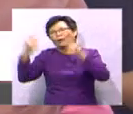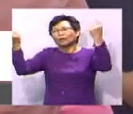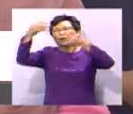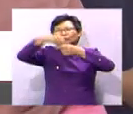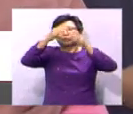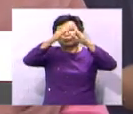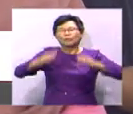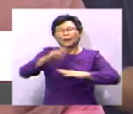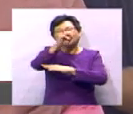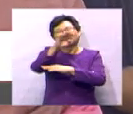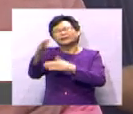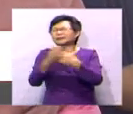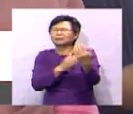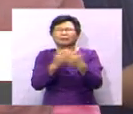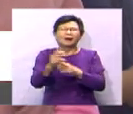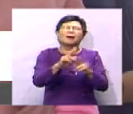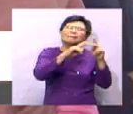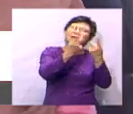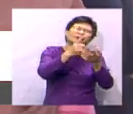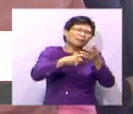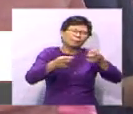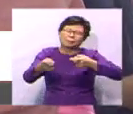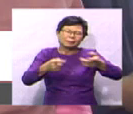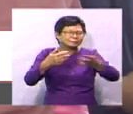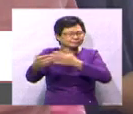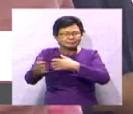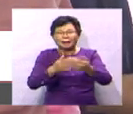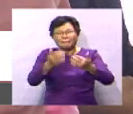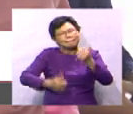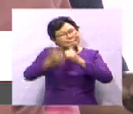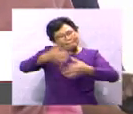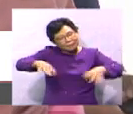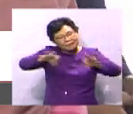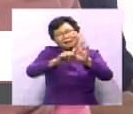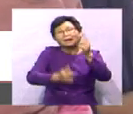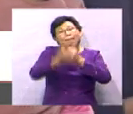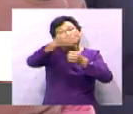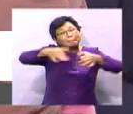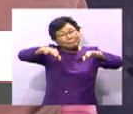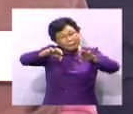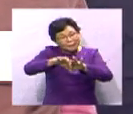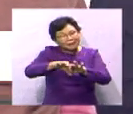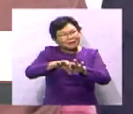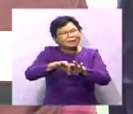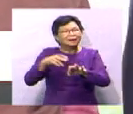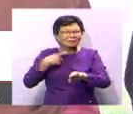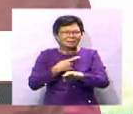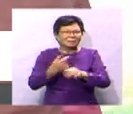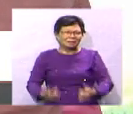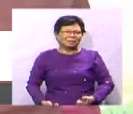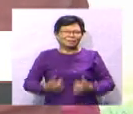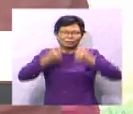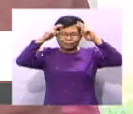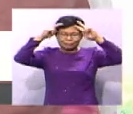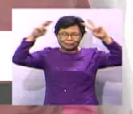rumah Menteri Besar lah. Tak kira lah parti apa yang memerintah. Yang penting tu apa ni, kita hidup dalam harmoni